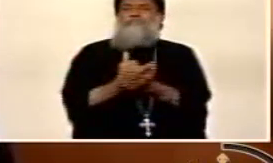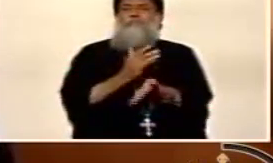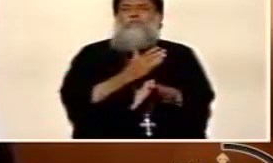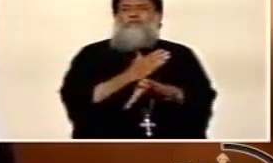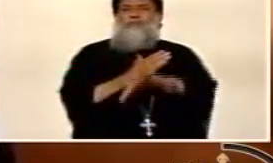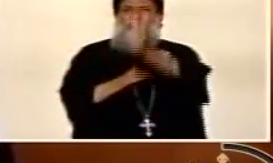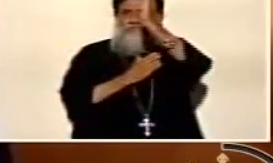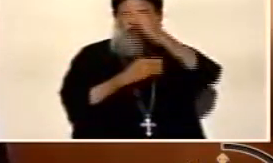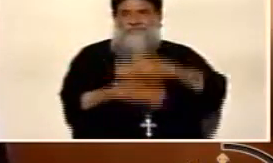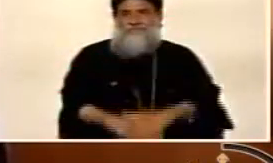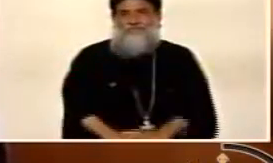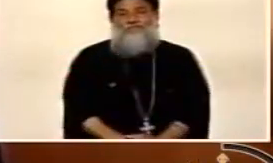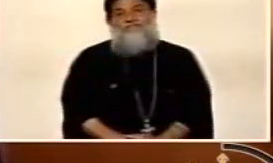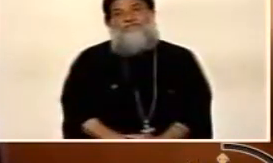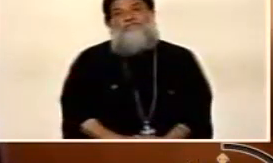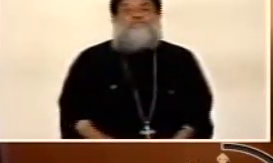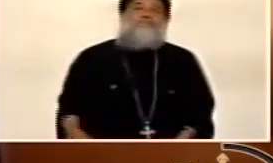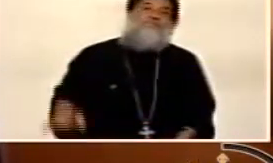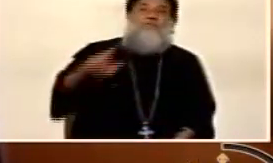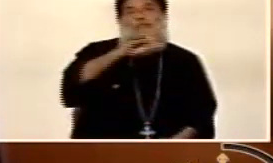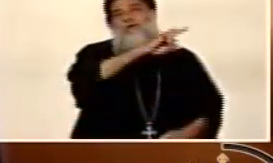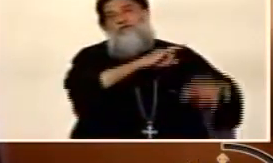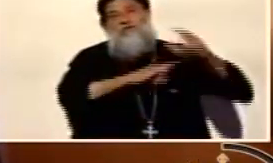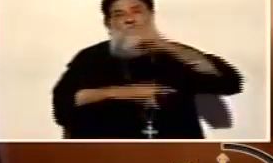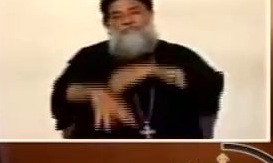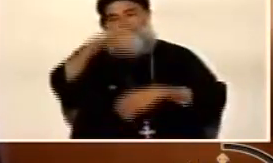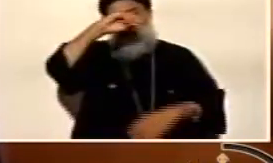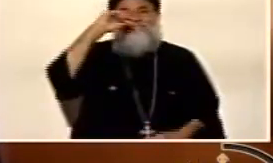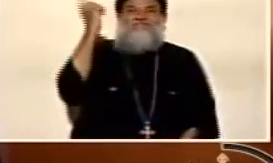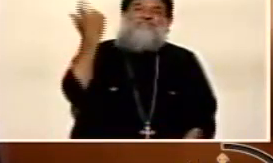خدمة، إنه يدور على خلاص نفسه